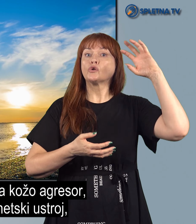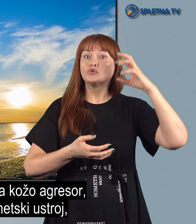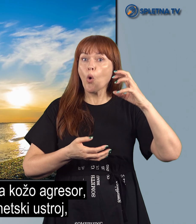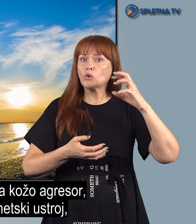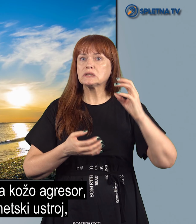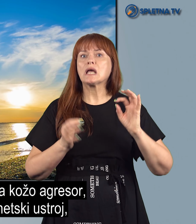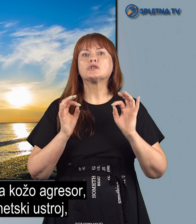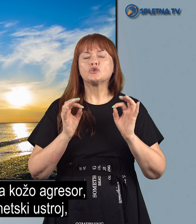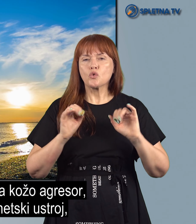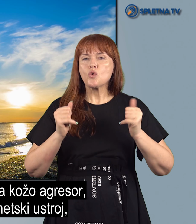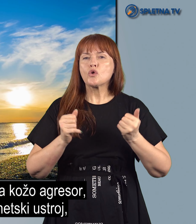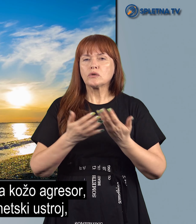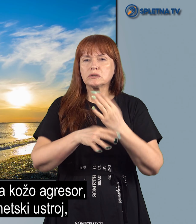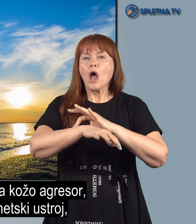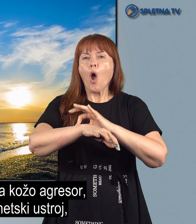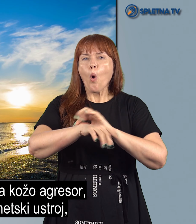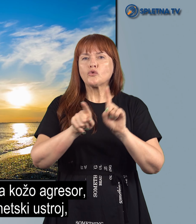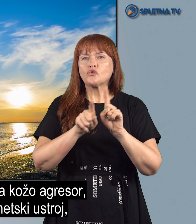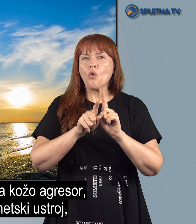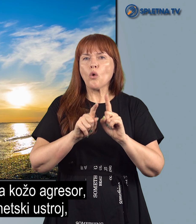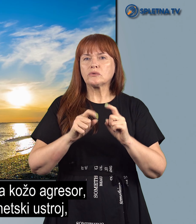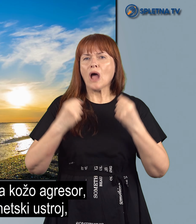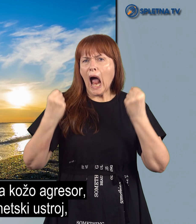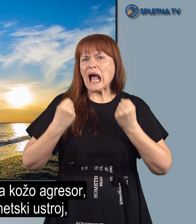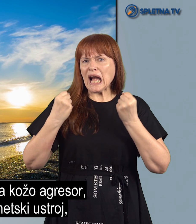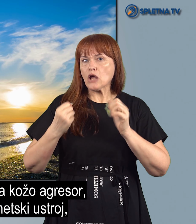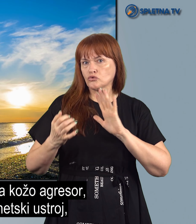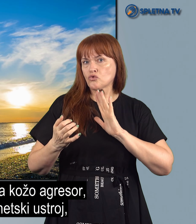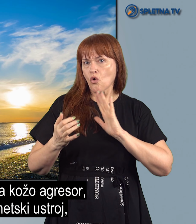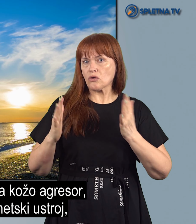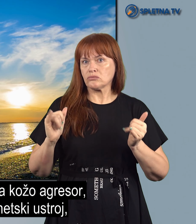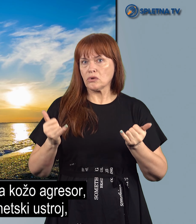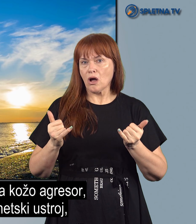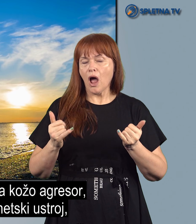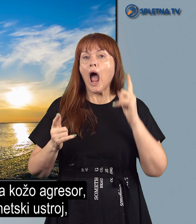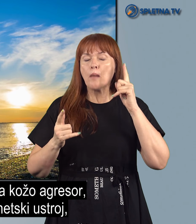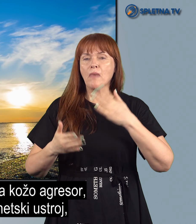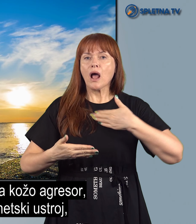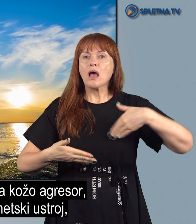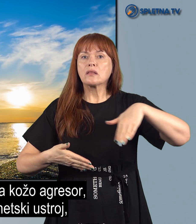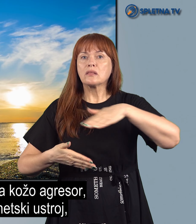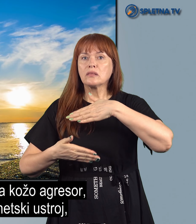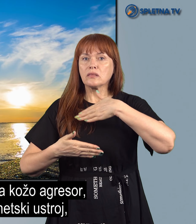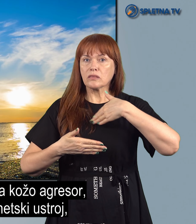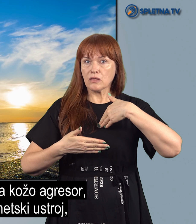Sonce sigurno je za kožo agresor, vendar pa naša